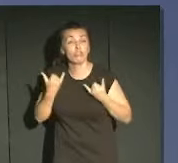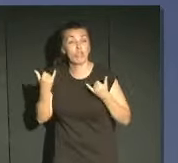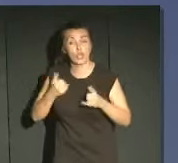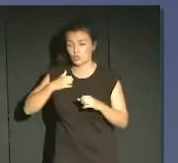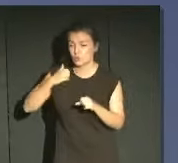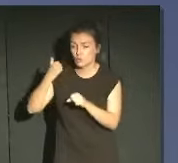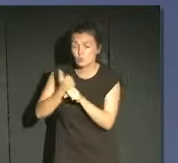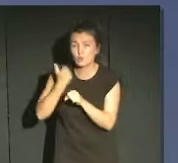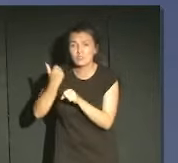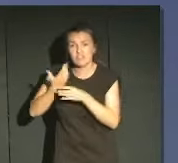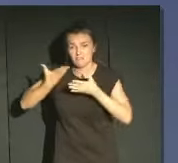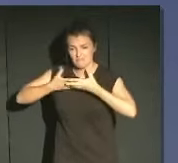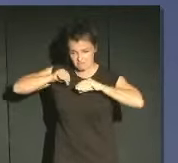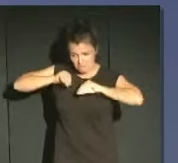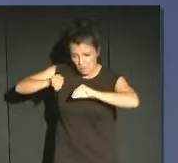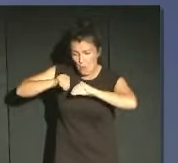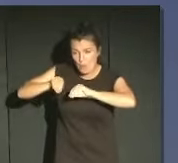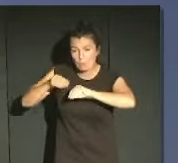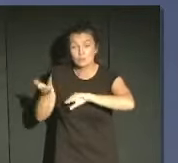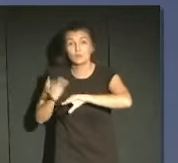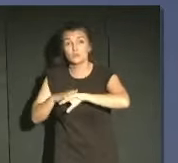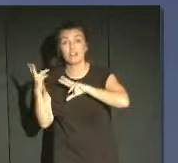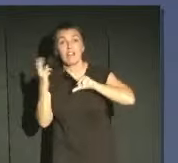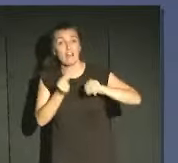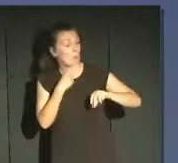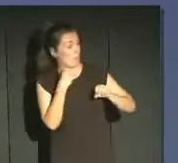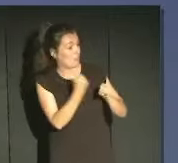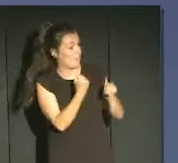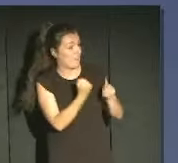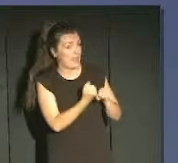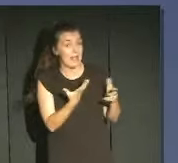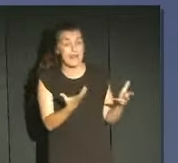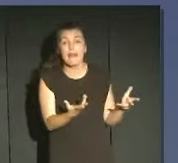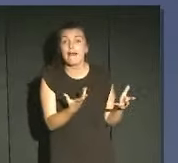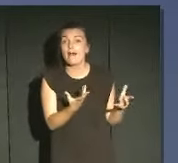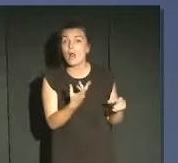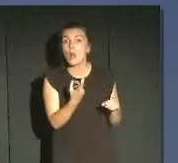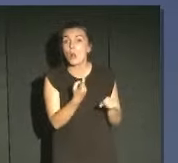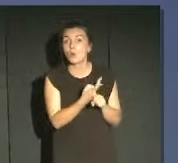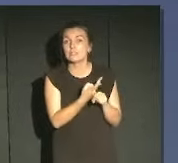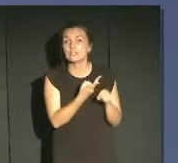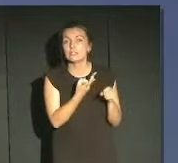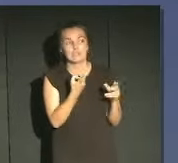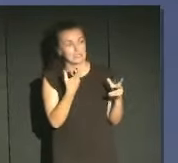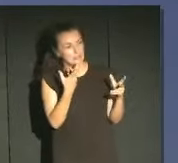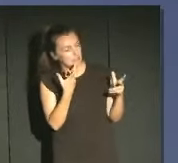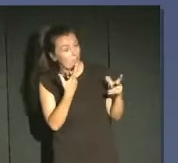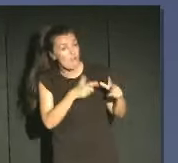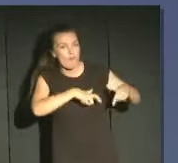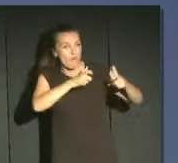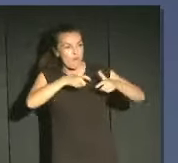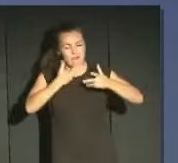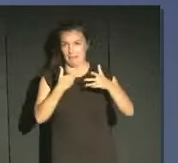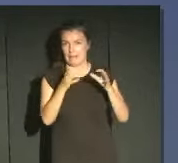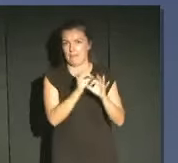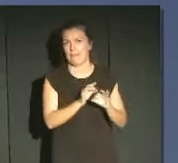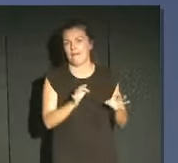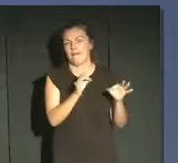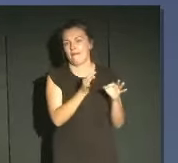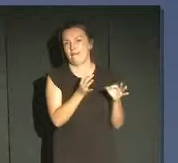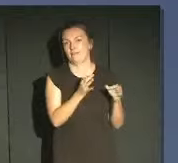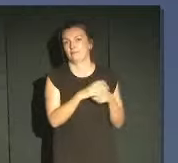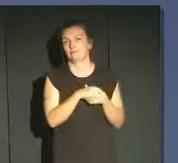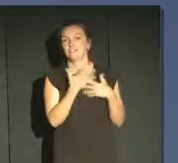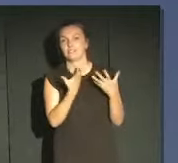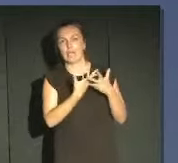sans en les dégoûtant puisque quand ils arrivent pour travailler ils n'ont pas cet outil l'outil fondamental qui est le foncier on en a fait